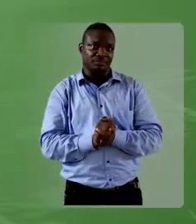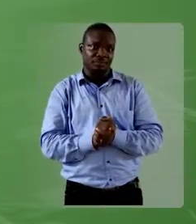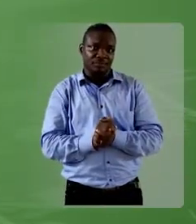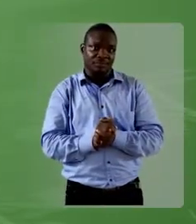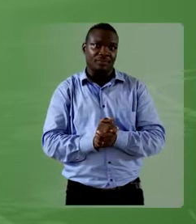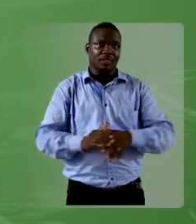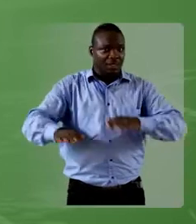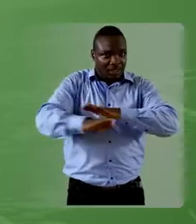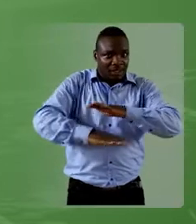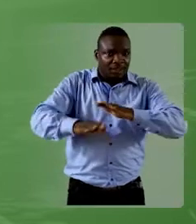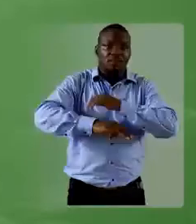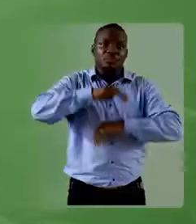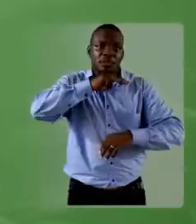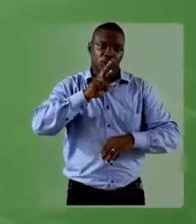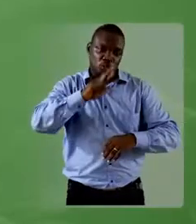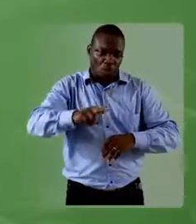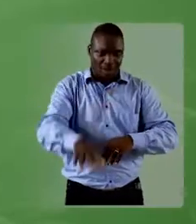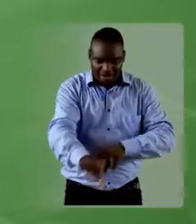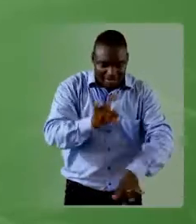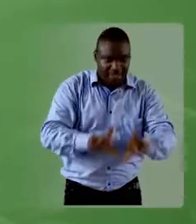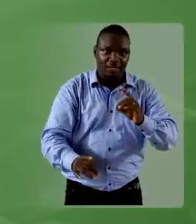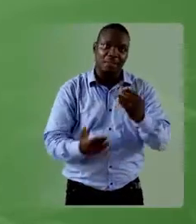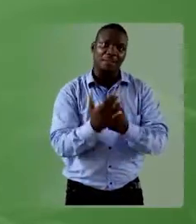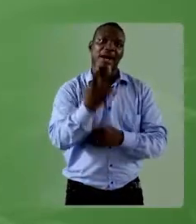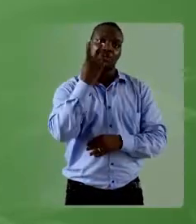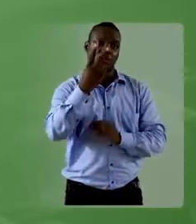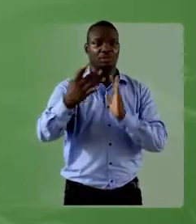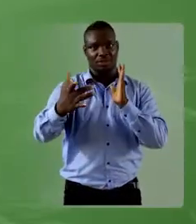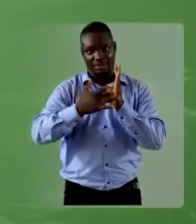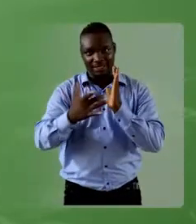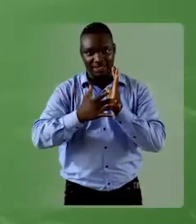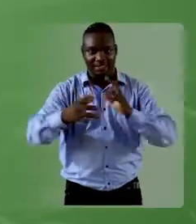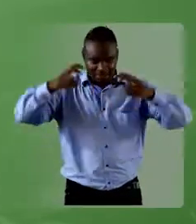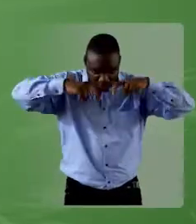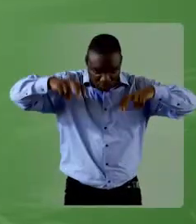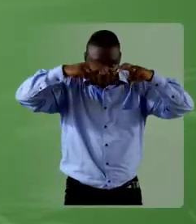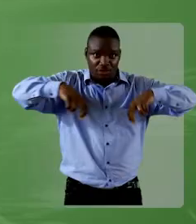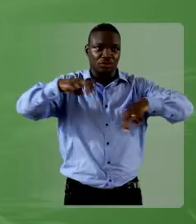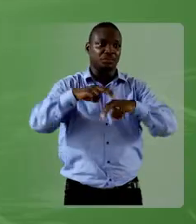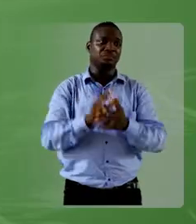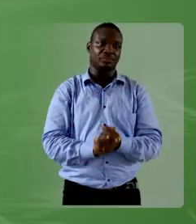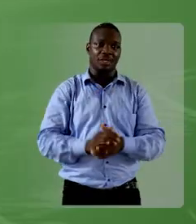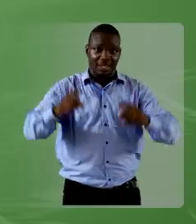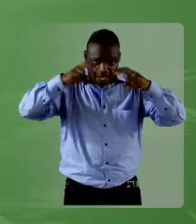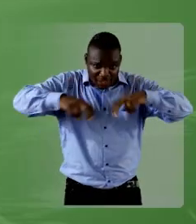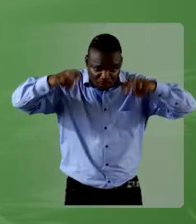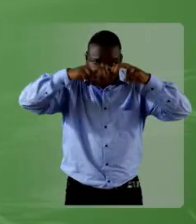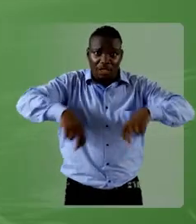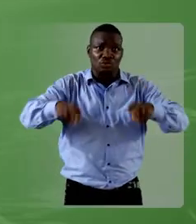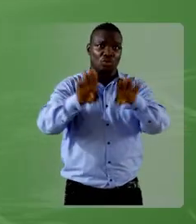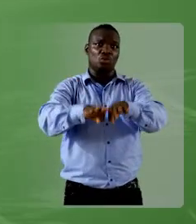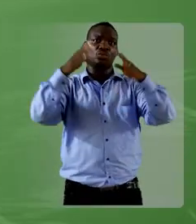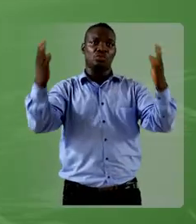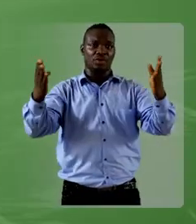sont extraits par deux techniques d'exploitation, qui sont l'exploitation à ciel